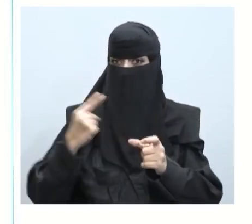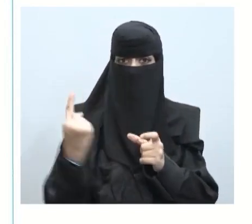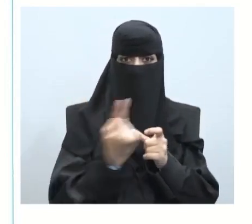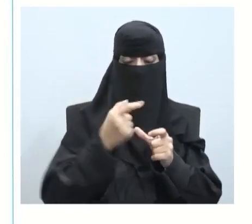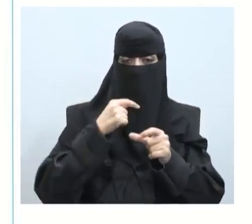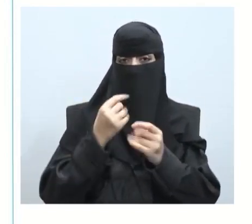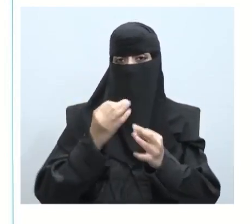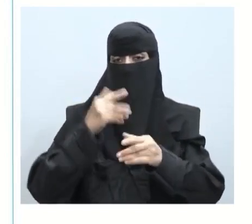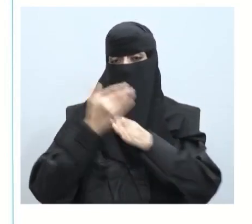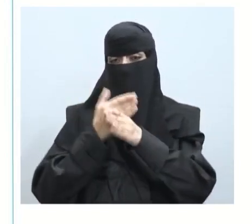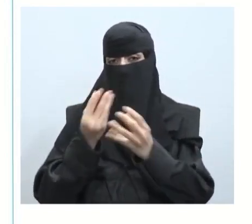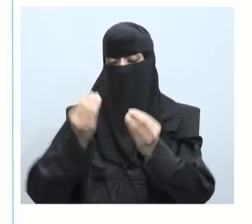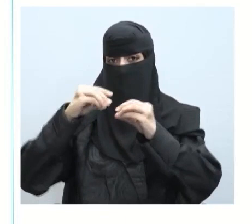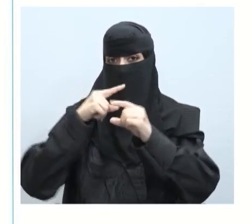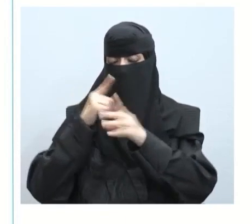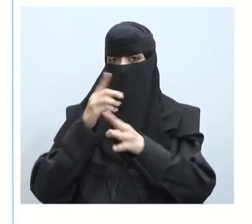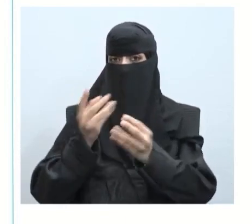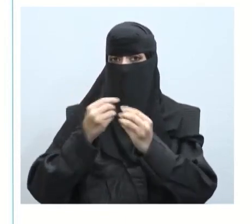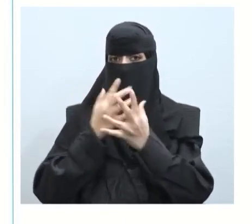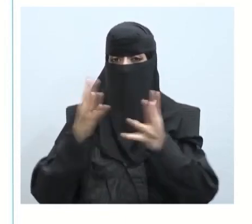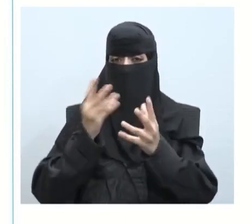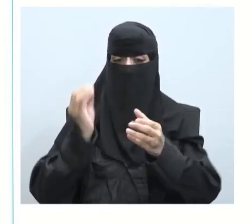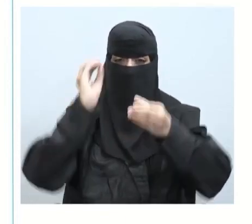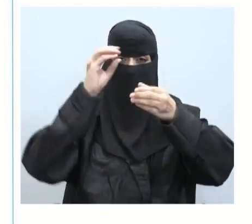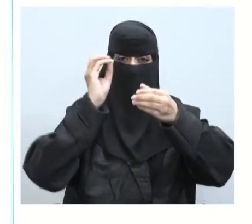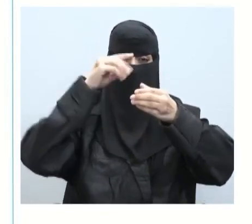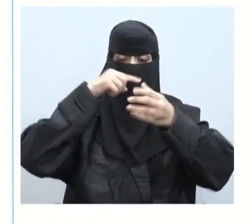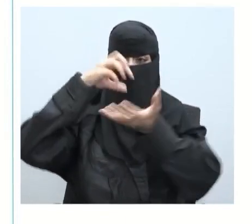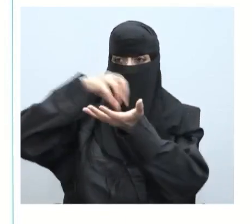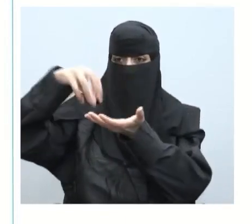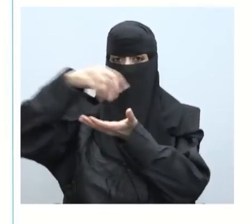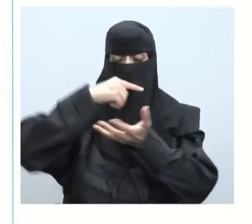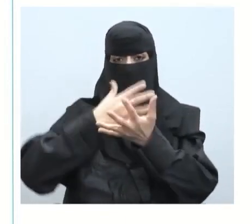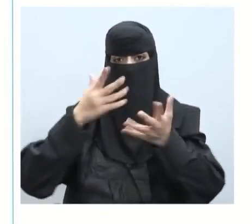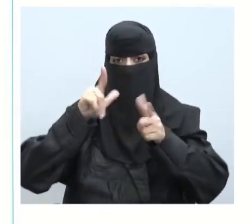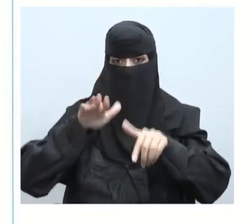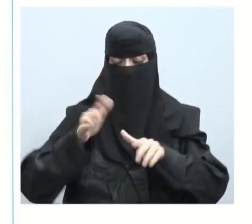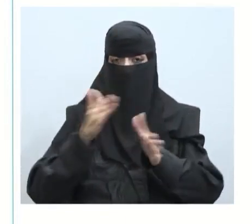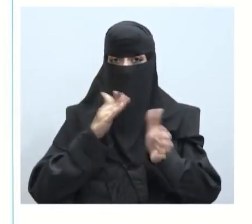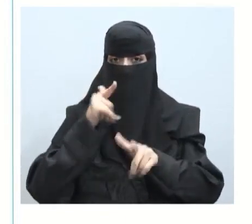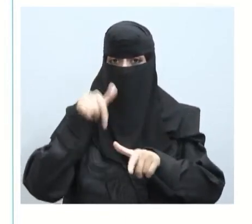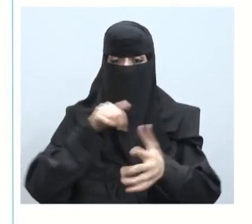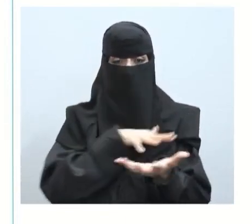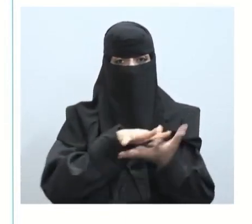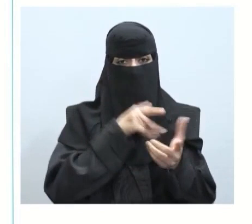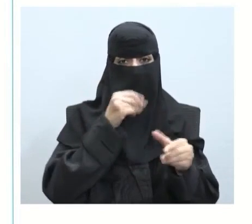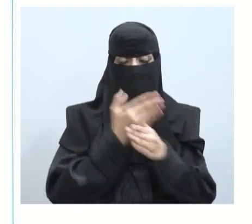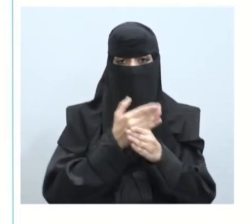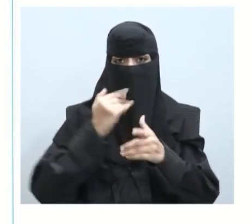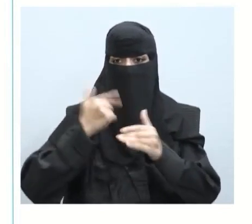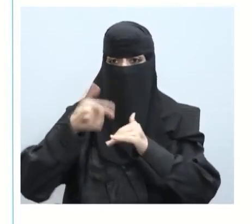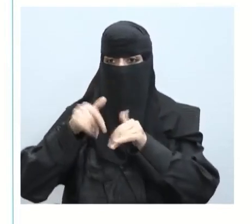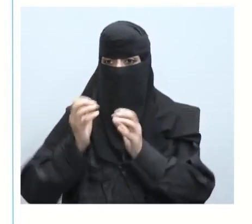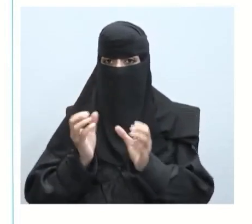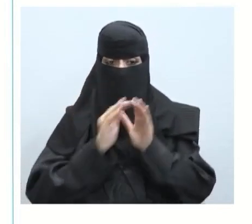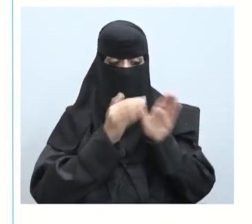مما يتسبب في زيادة كبيرة من كمية النفايات في عدة أماكن، وقد تحدث هذه المشكلة بسبب تجاوز سعة